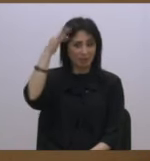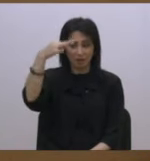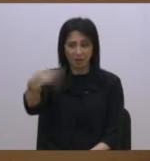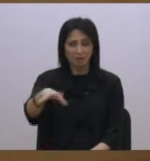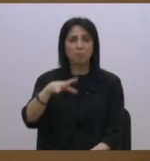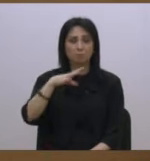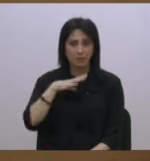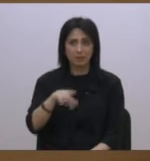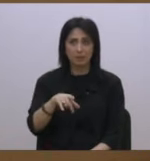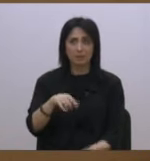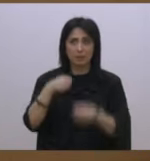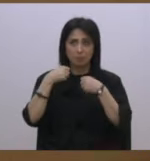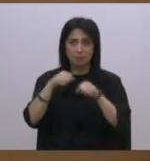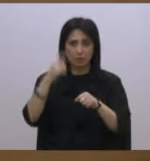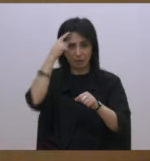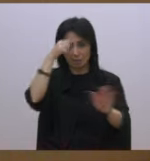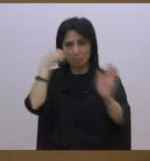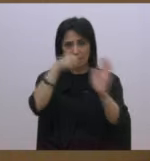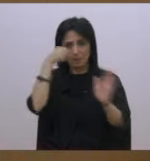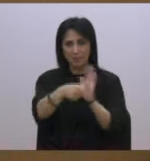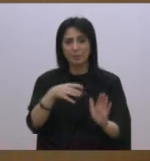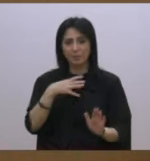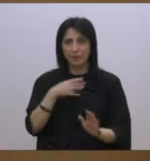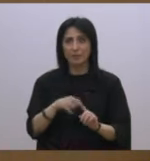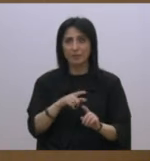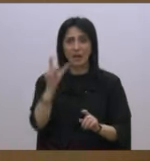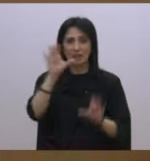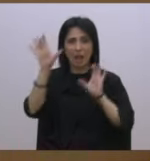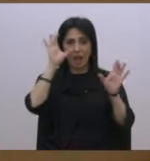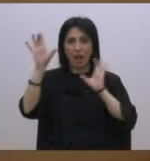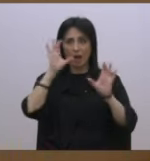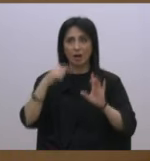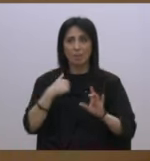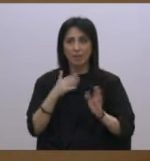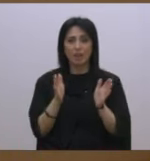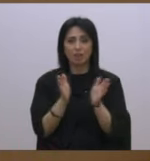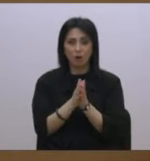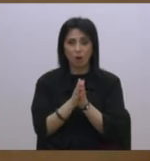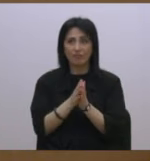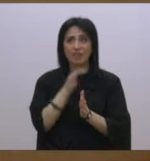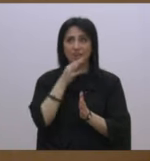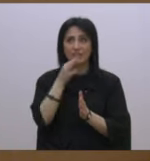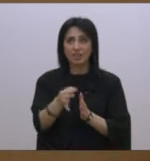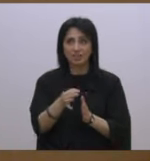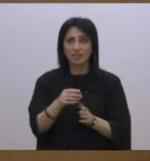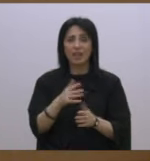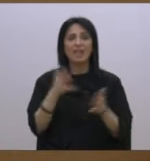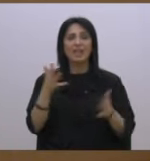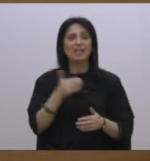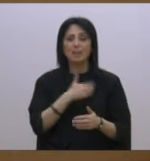ჩამოუვარდა თავის ქალაშიც ურტყეს და დაალურჯეს მე გთხოვთ კიდევ ერთხელ რომ გითხათო დიდი იმედი მაქვს თქვენი